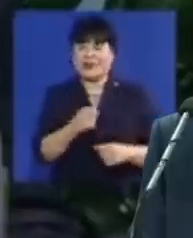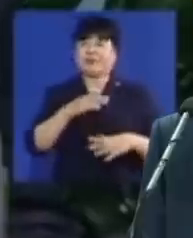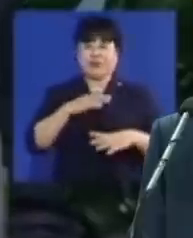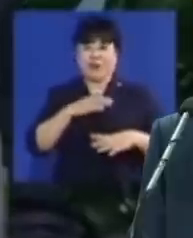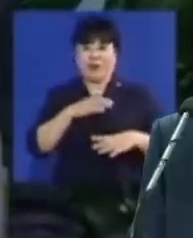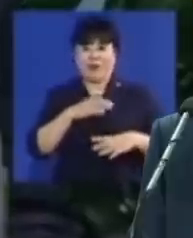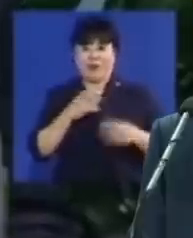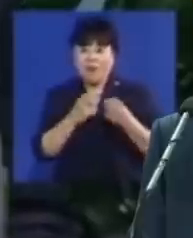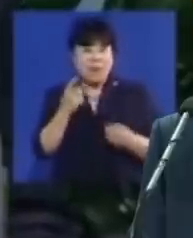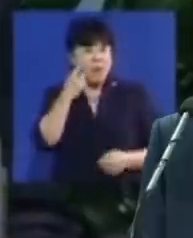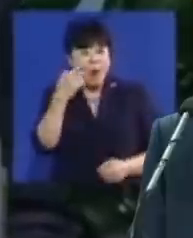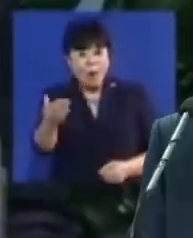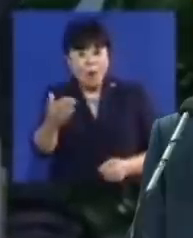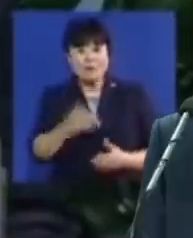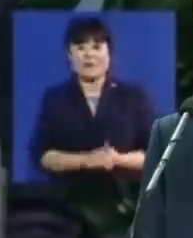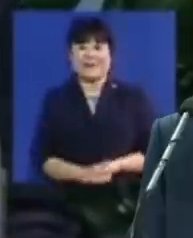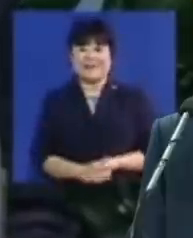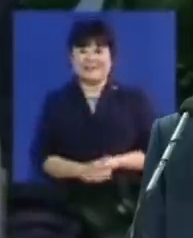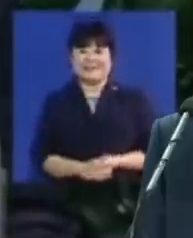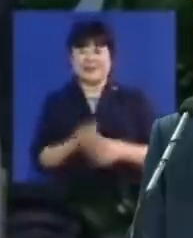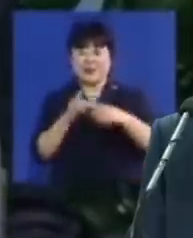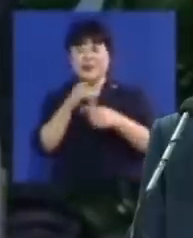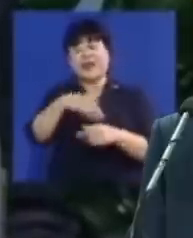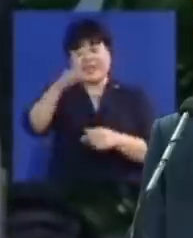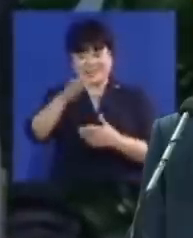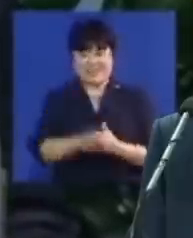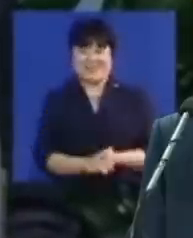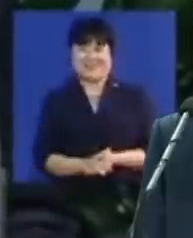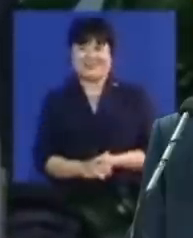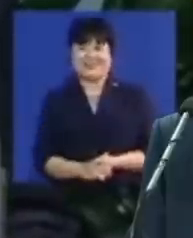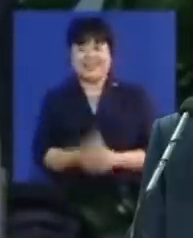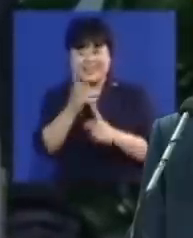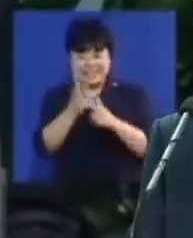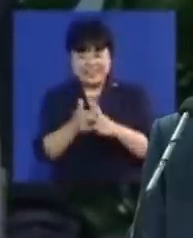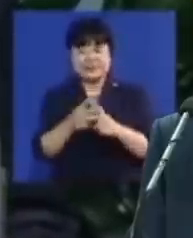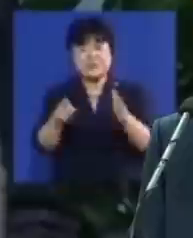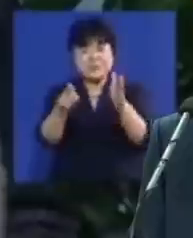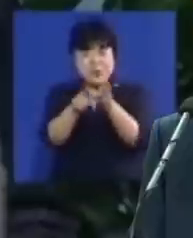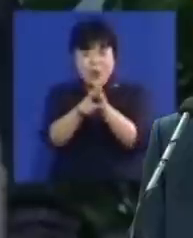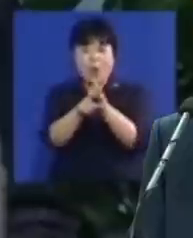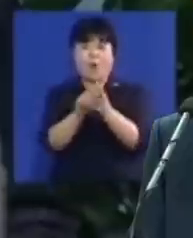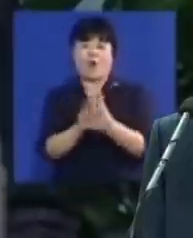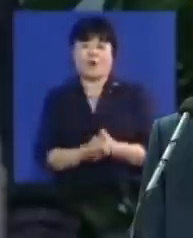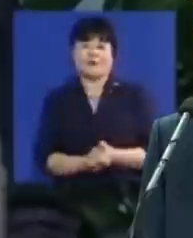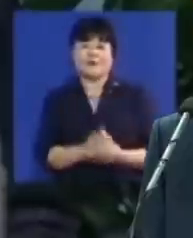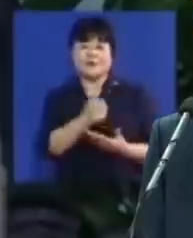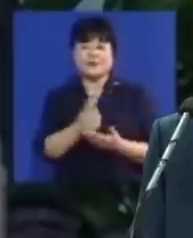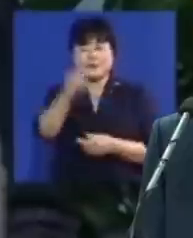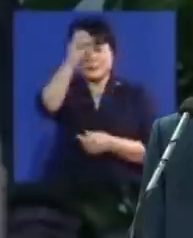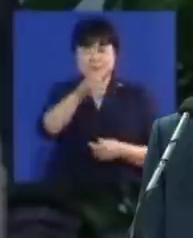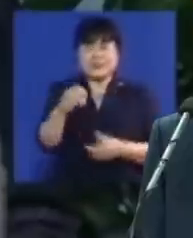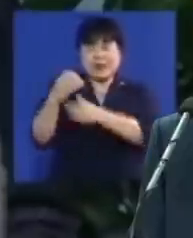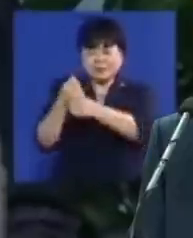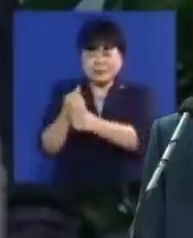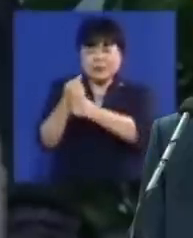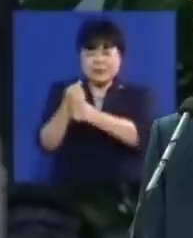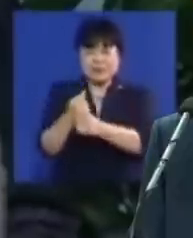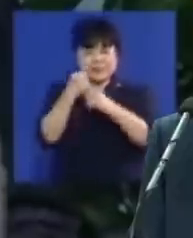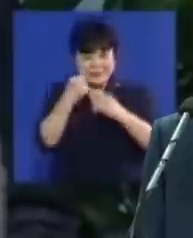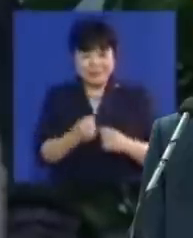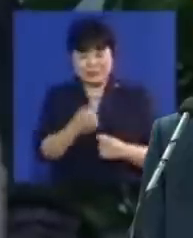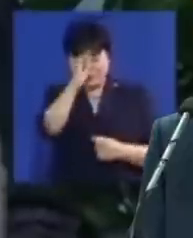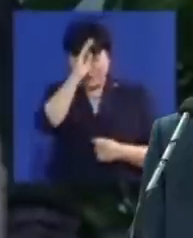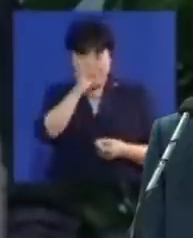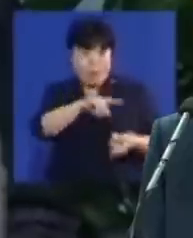어떻게 살았냐고. 교회 가서 예수님을 믿고 주님 십자가에 의지하고 살았다.